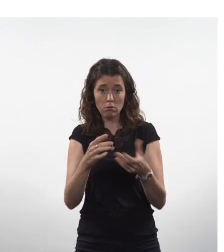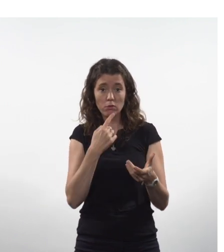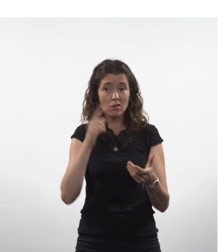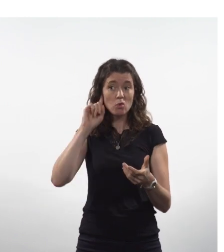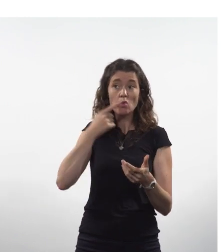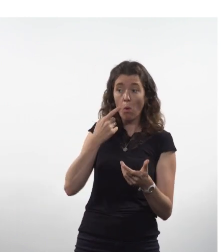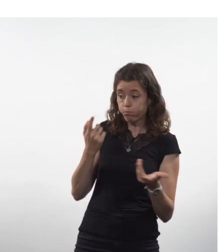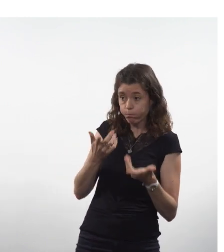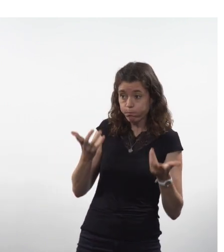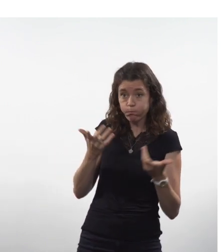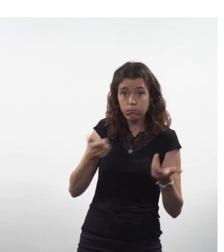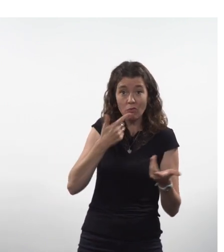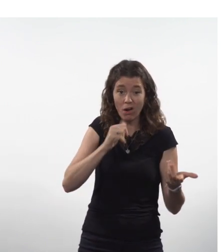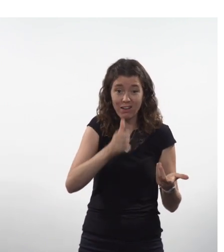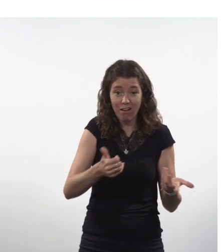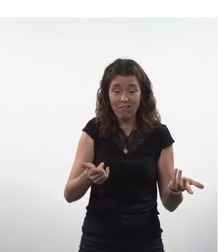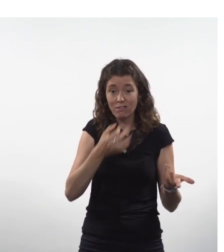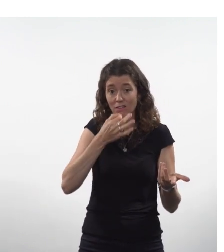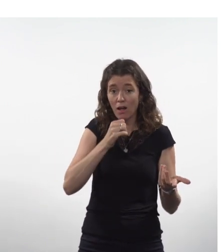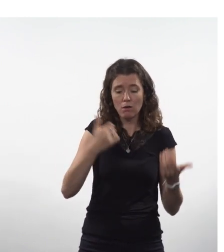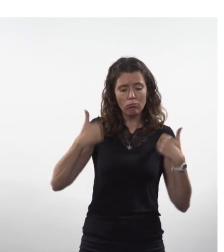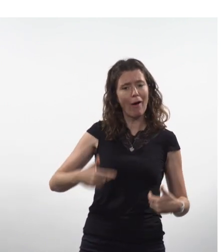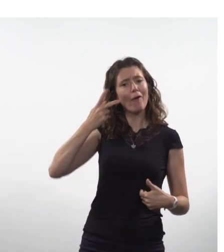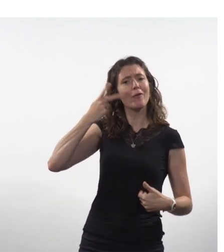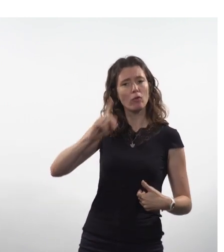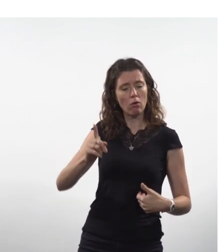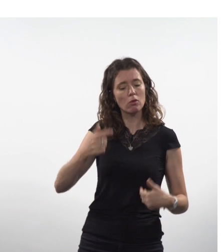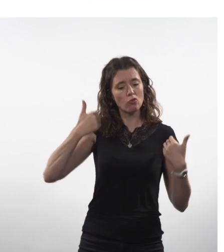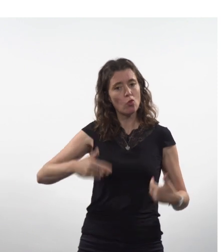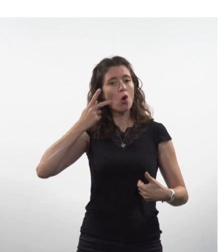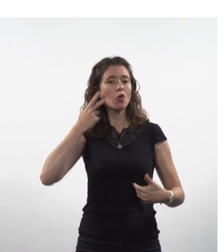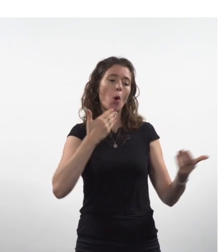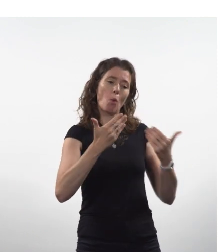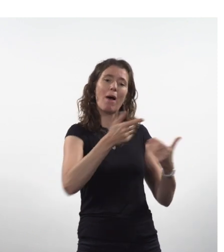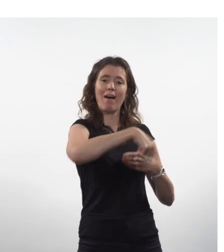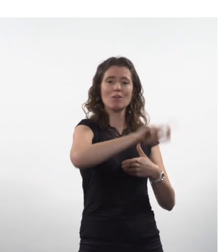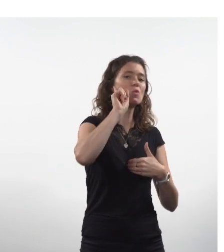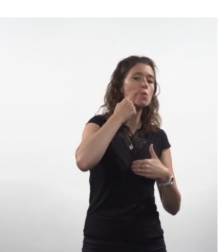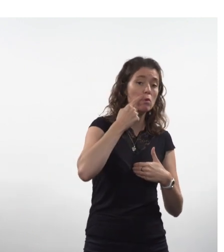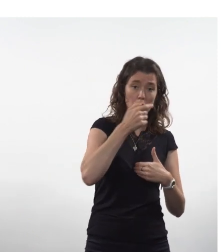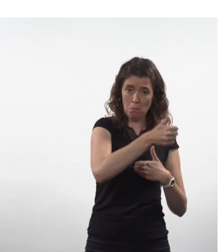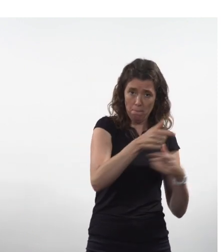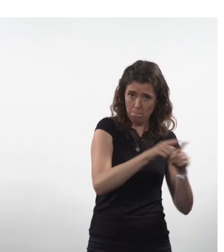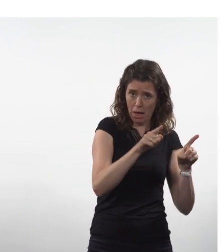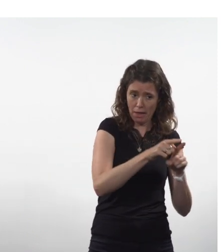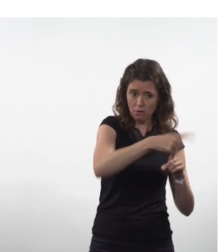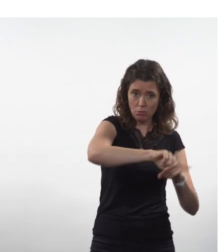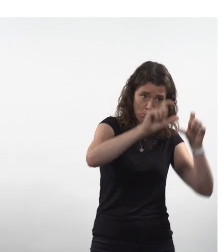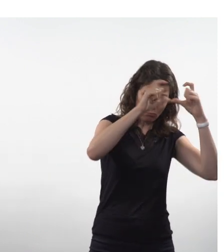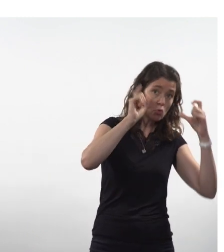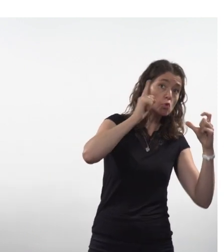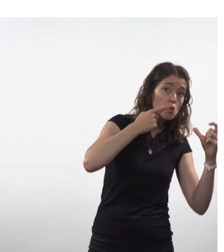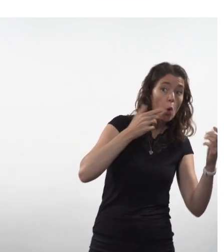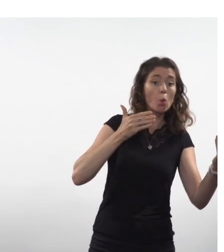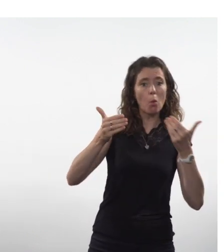que nous, on se définit pas comme des entendants, on va se définir comme des entendants par rapport aux sourds, et de la même manière que les sourds vont se définir comme sourds